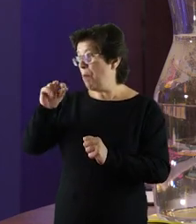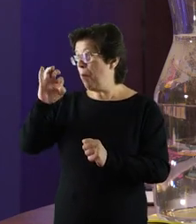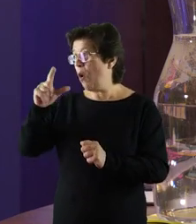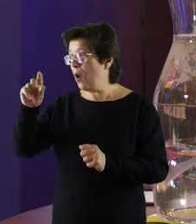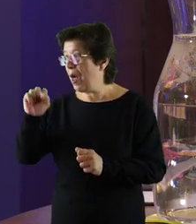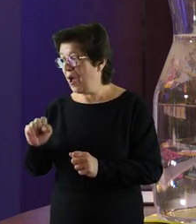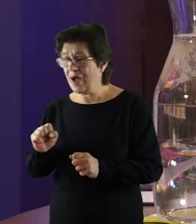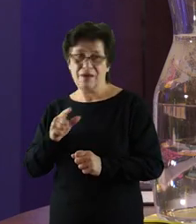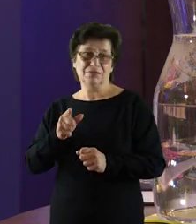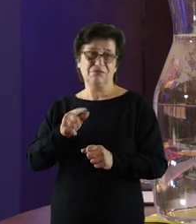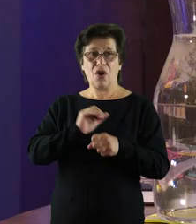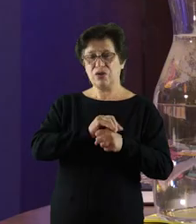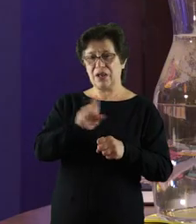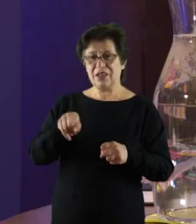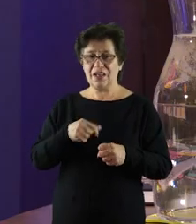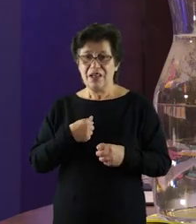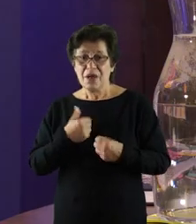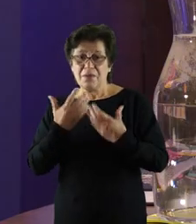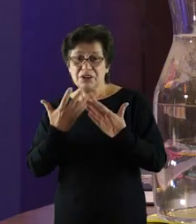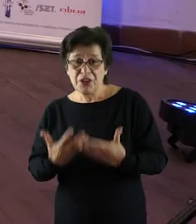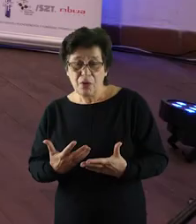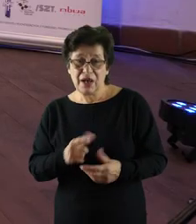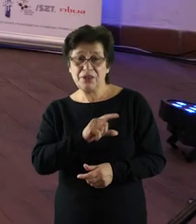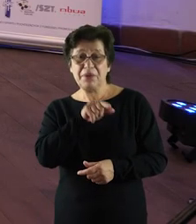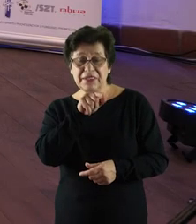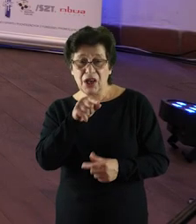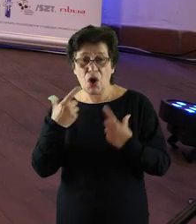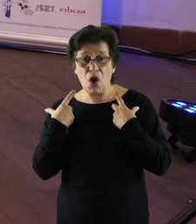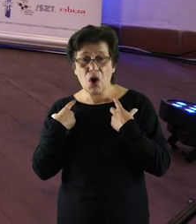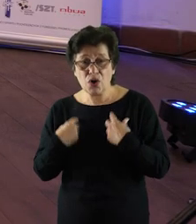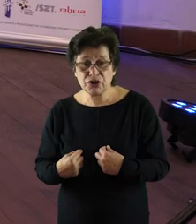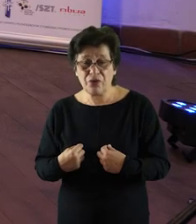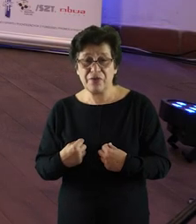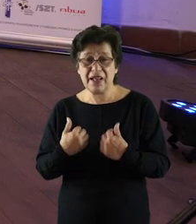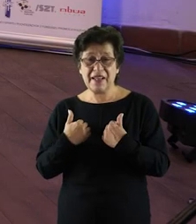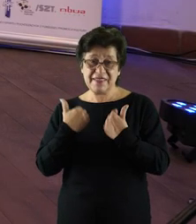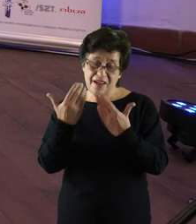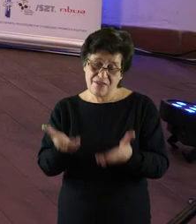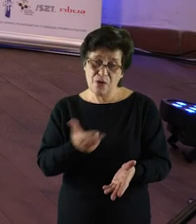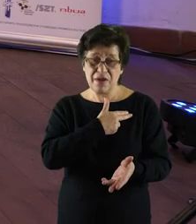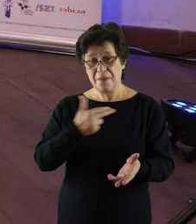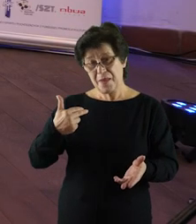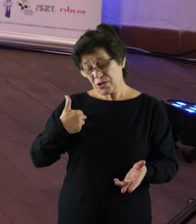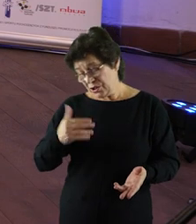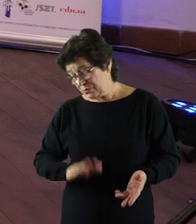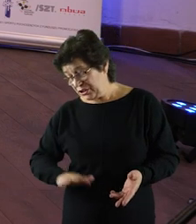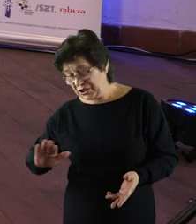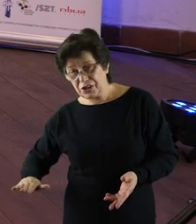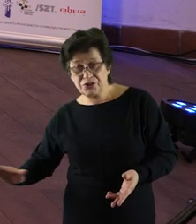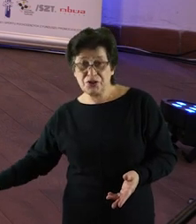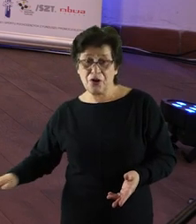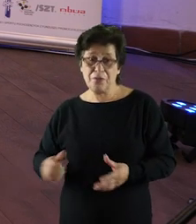jest strasznie sfochowana, żeby te osoby dawały naszym dzieciom nie